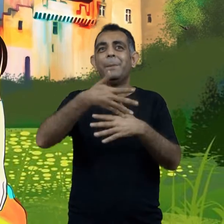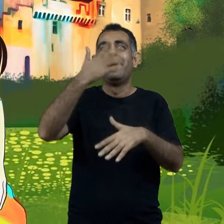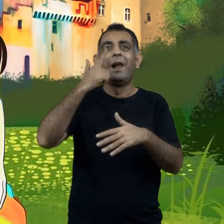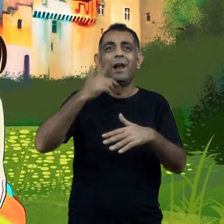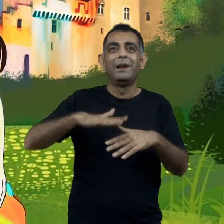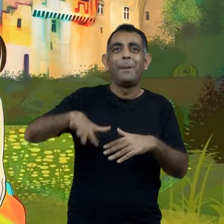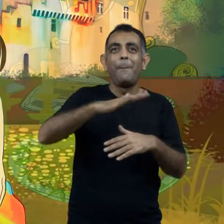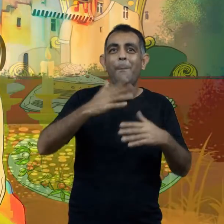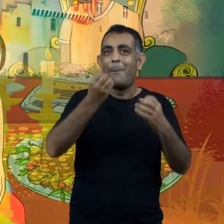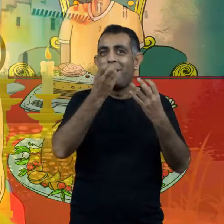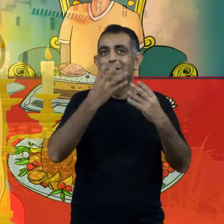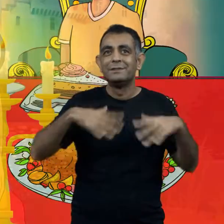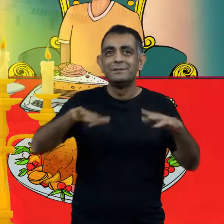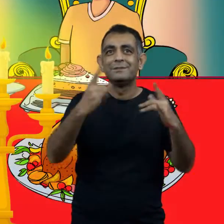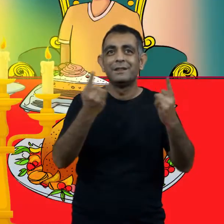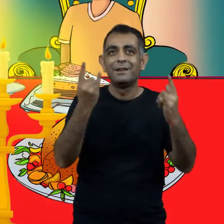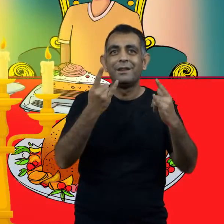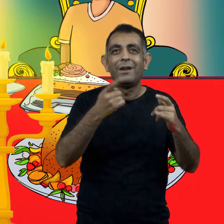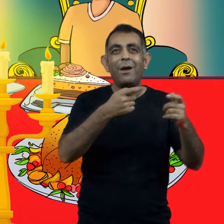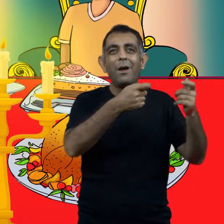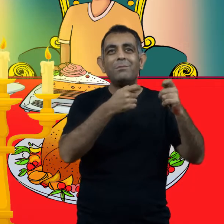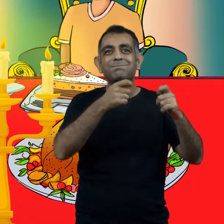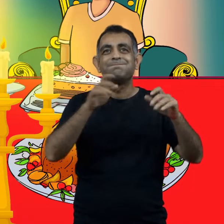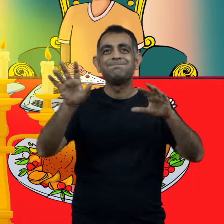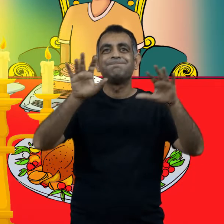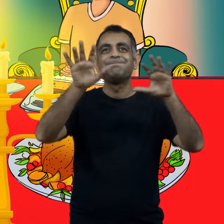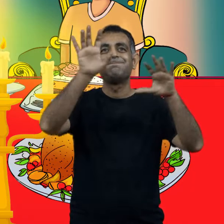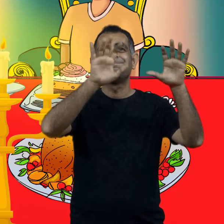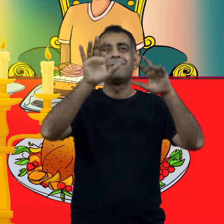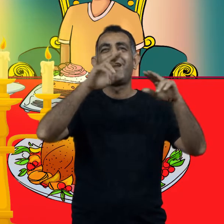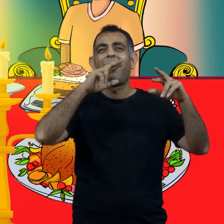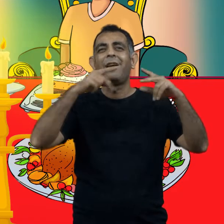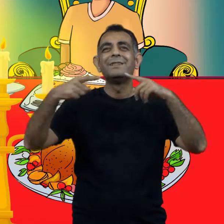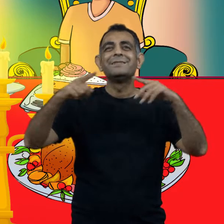bahçesini, sonra da içini gezdirdi. Saray